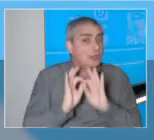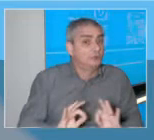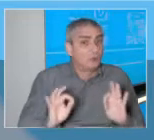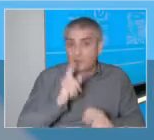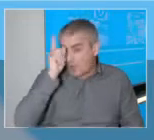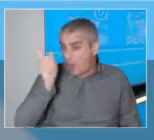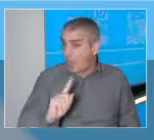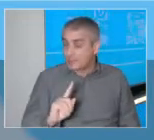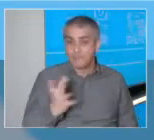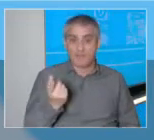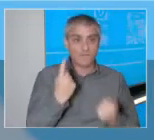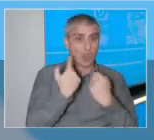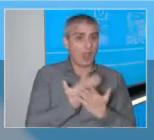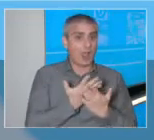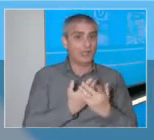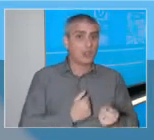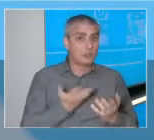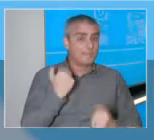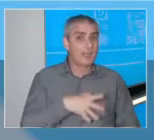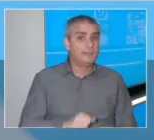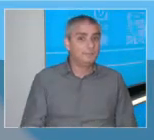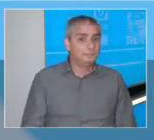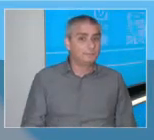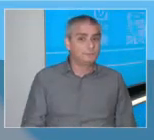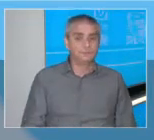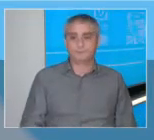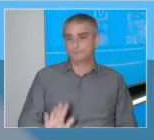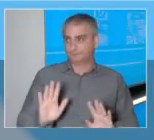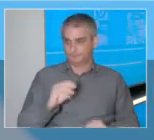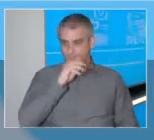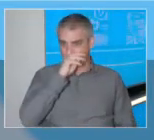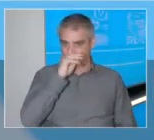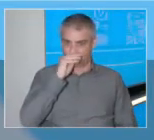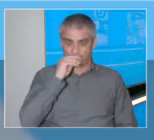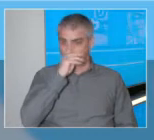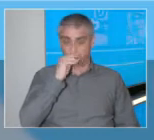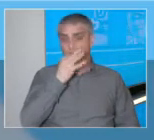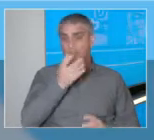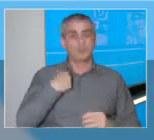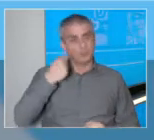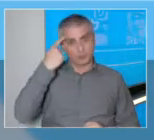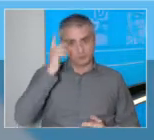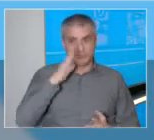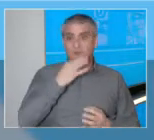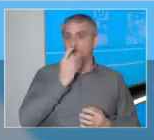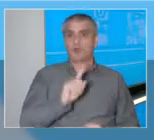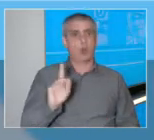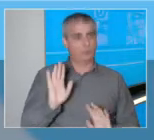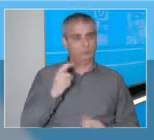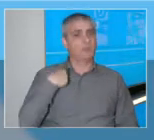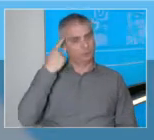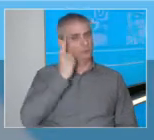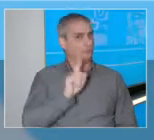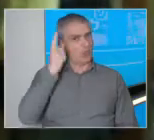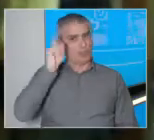לא ידעה מניין מקור הראיות הללו? אז ככה, לגבי שאלתך, אני מניח, התשובה היא לא, אני מניח